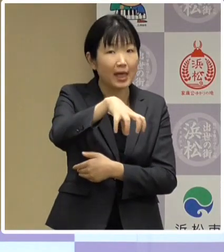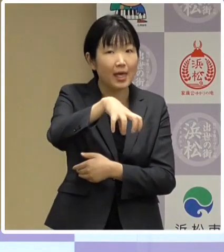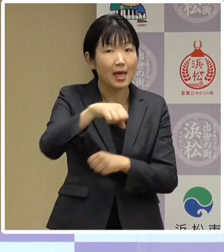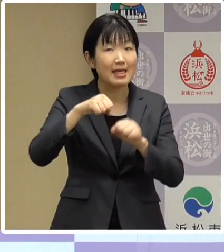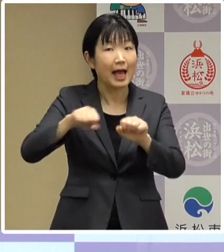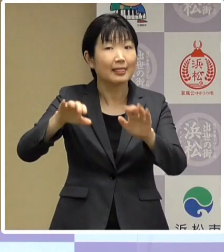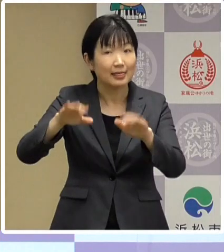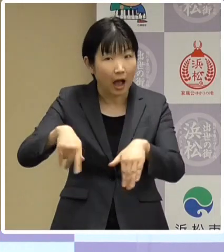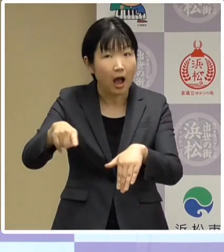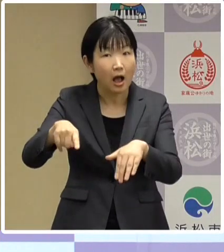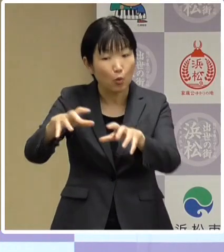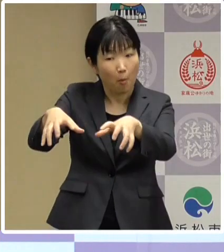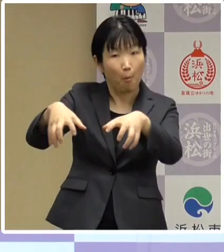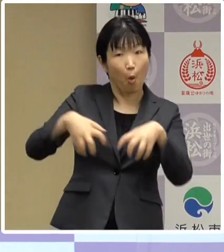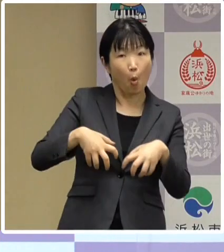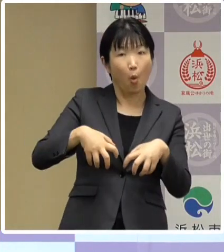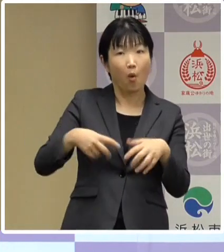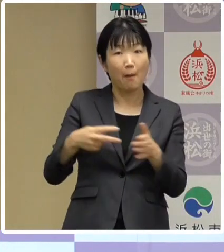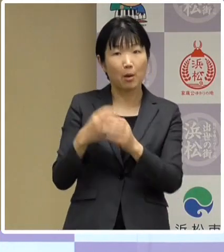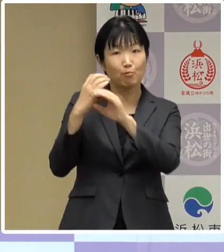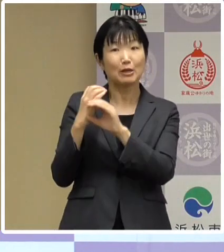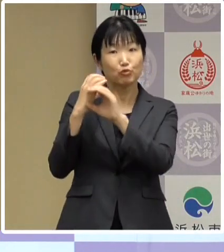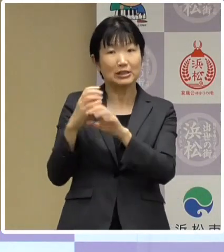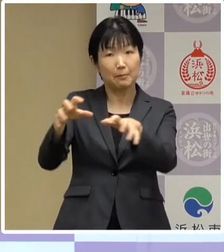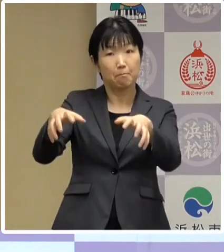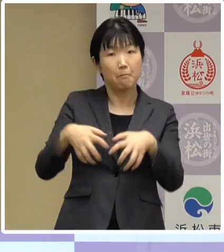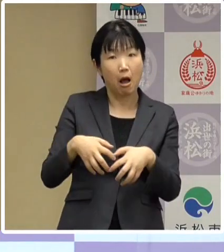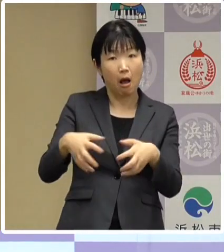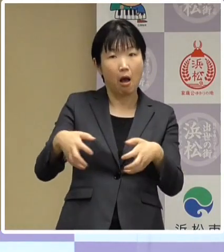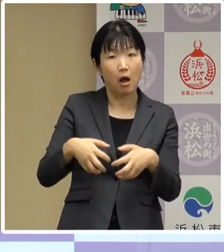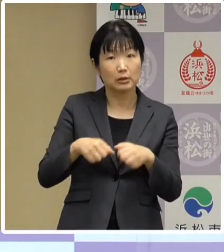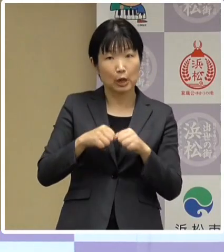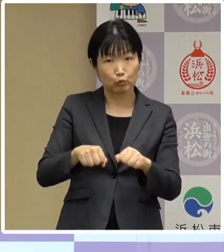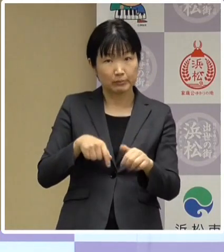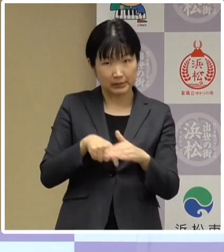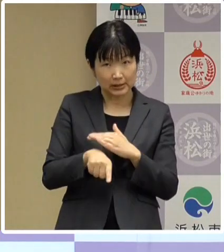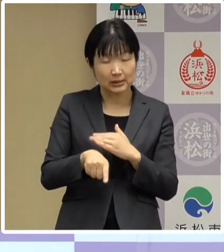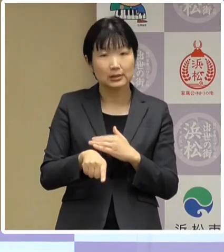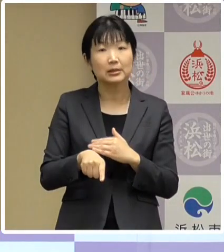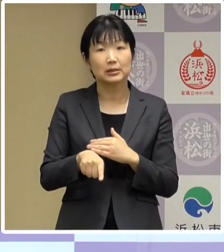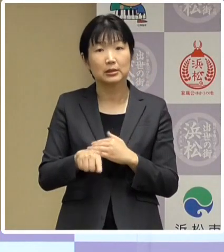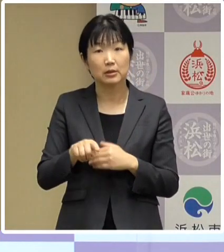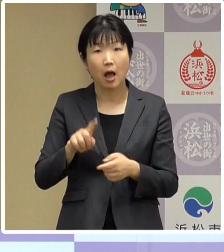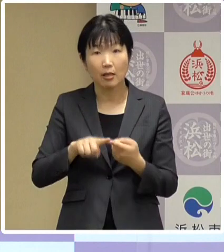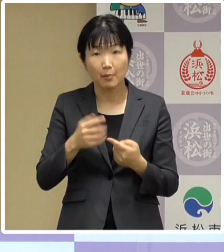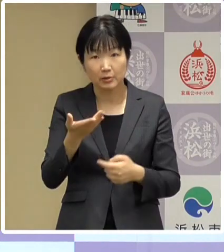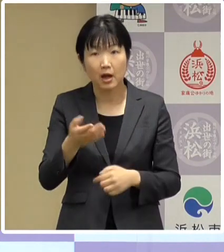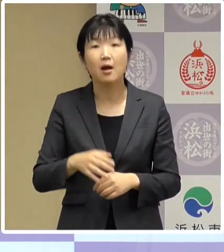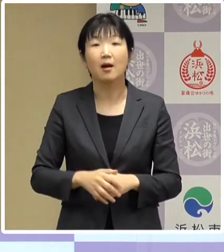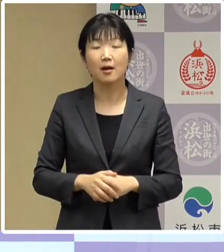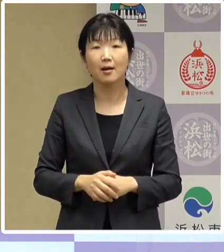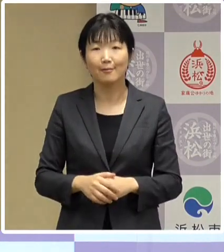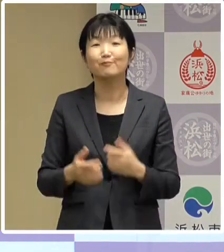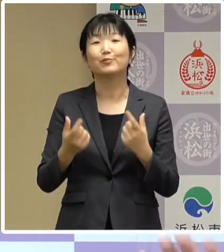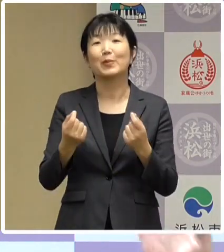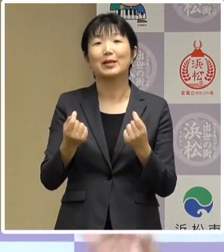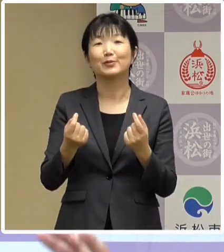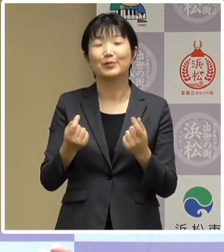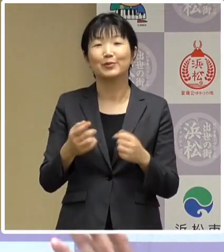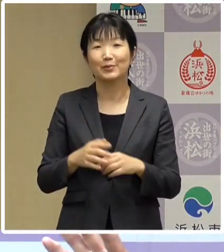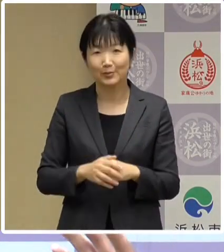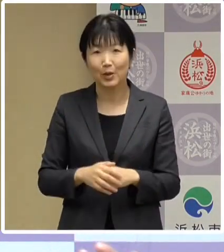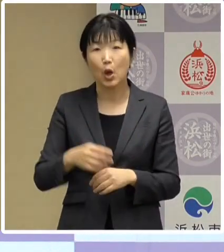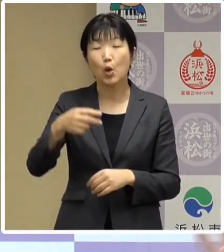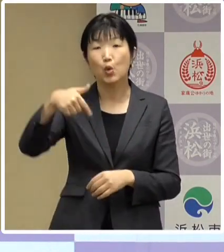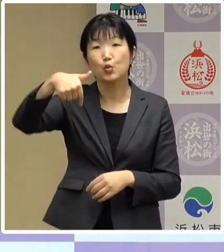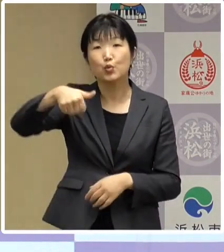今回その浜松祭りのこの教科書の行列に合わせて行うという理解でよろしいか。 そうですね、二